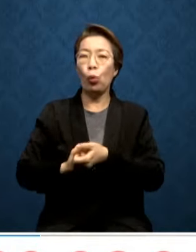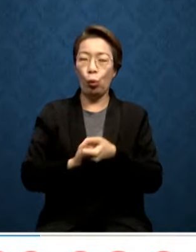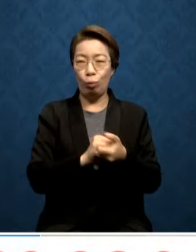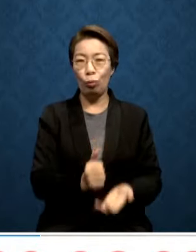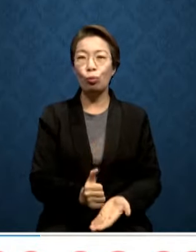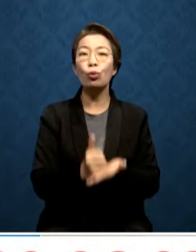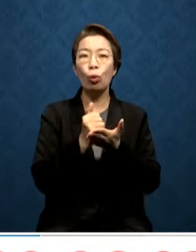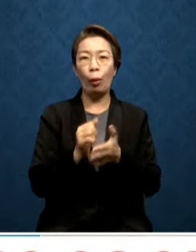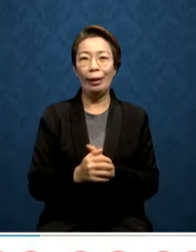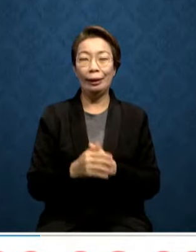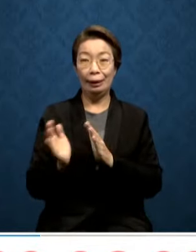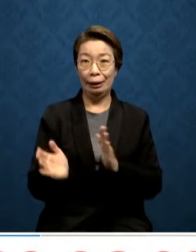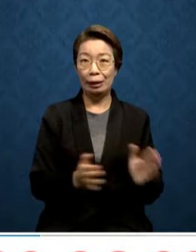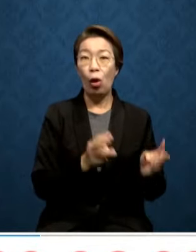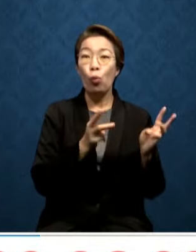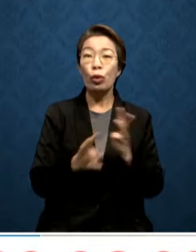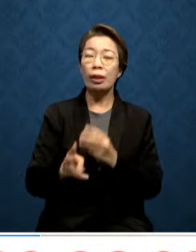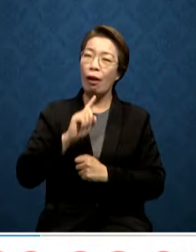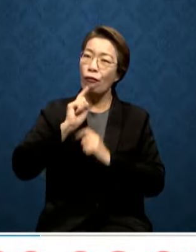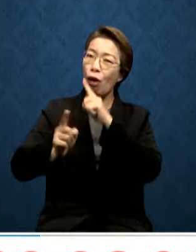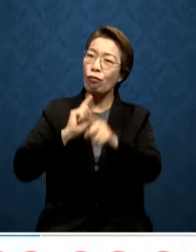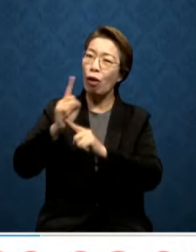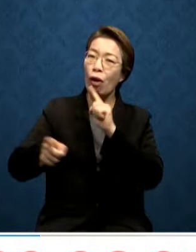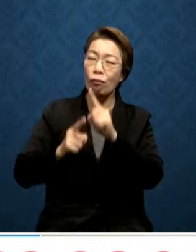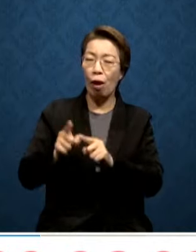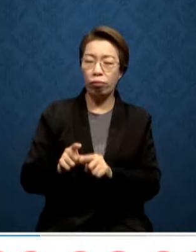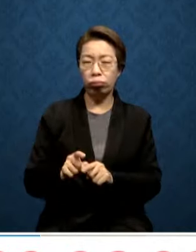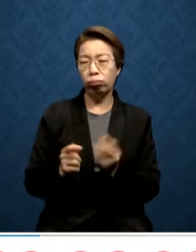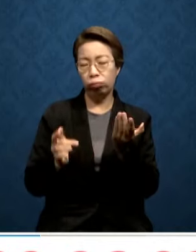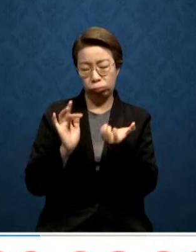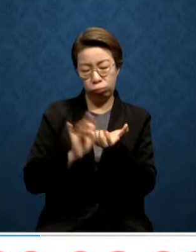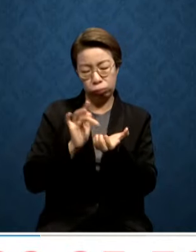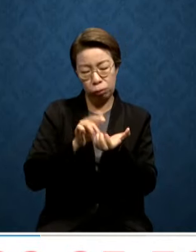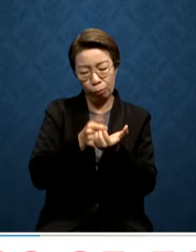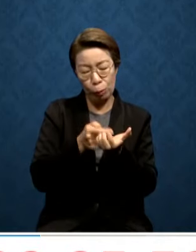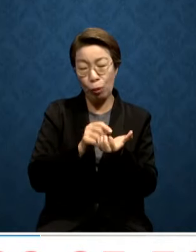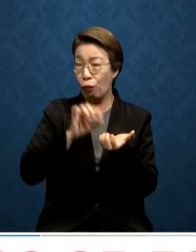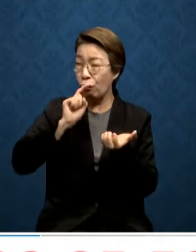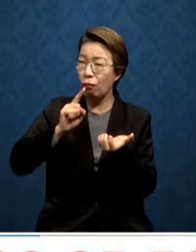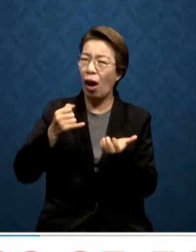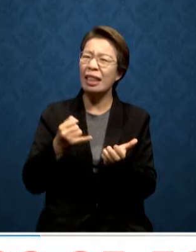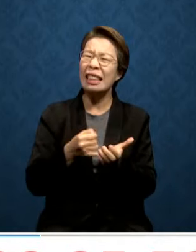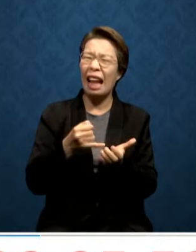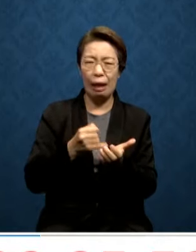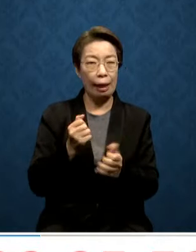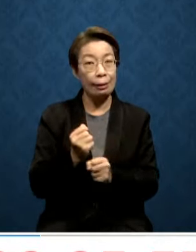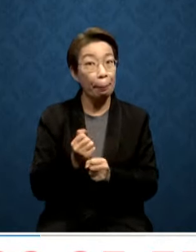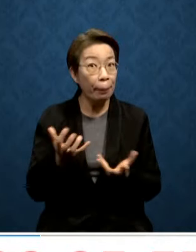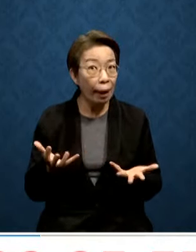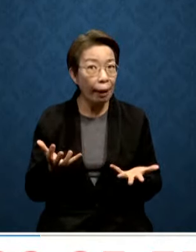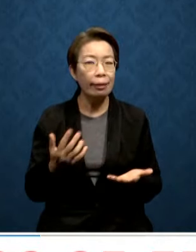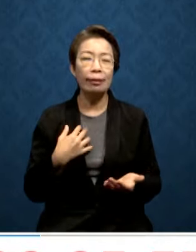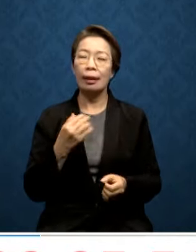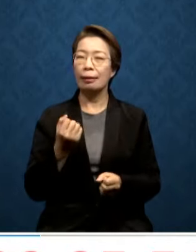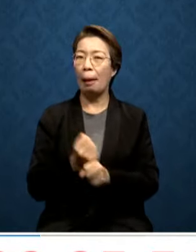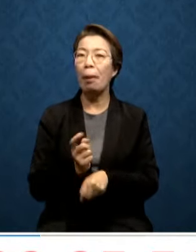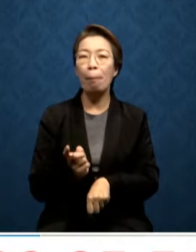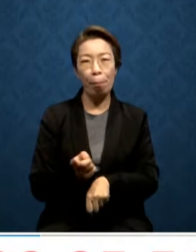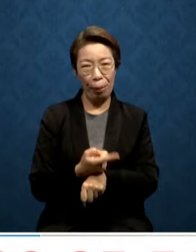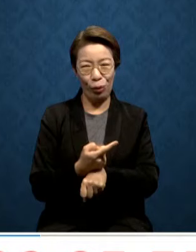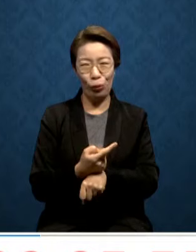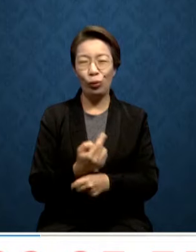งกระบวนการการร้องเรียนการทำให้เข้าถึงกระบวนการการร้องเรียนได้อย่างง่ายดายสะดวกยิ่งขึ้นลดขั้นตอน